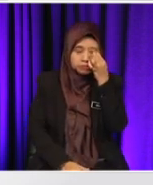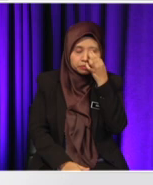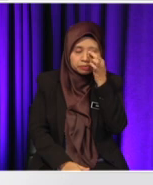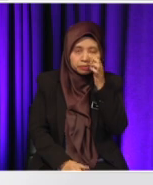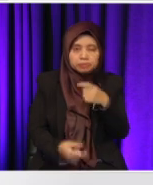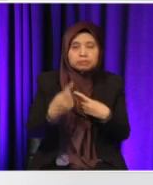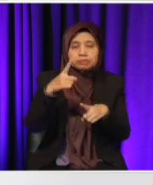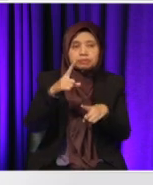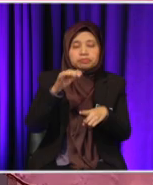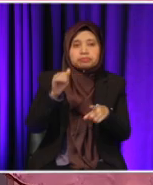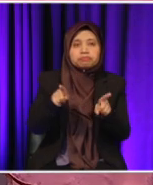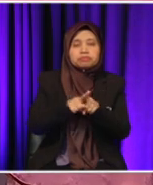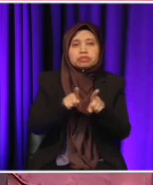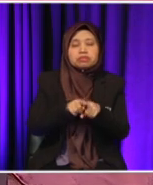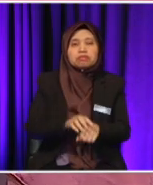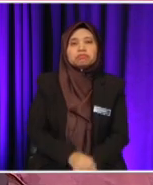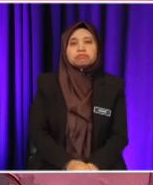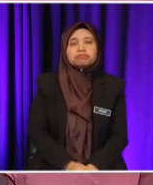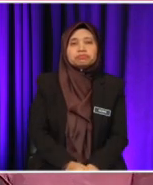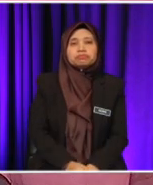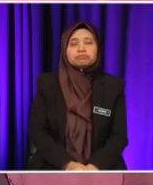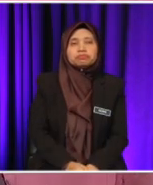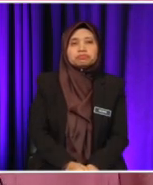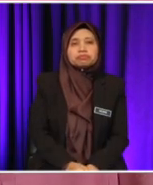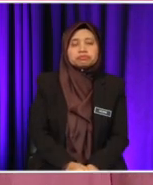sama tak dengan jawaban yang diberikan oleh